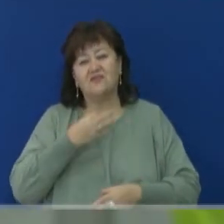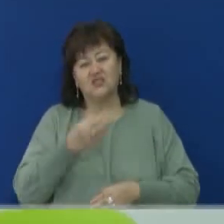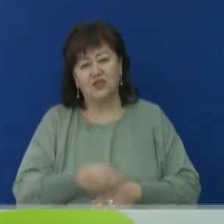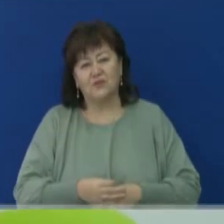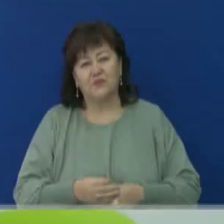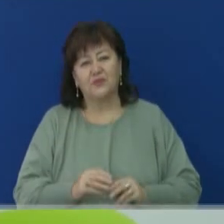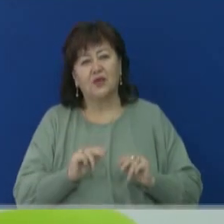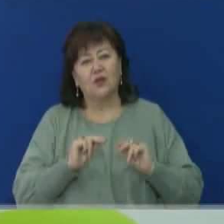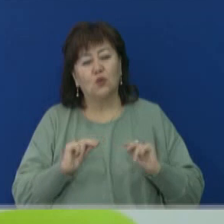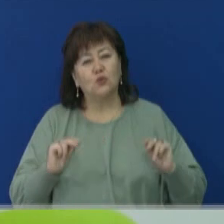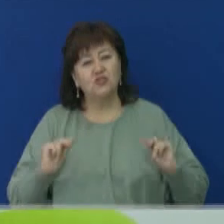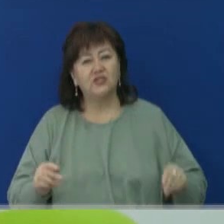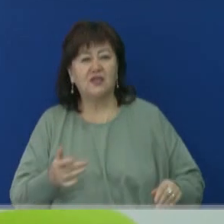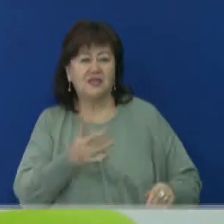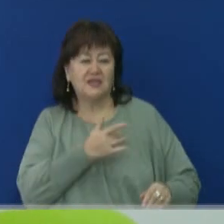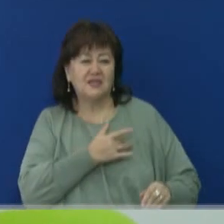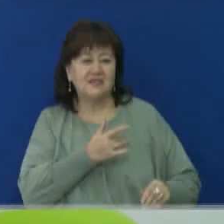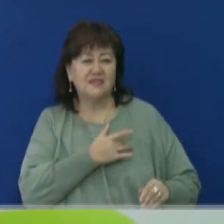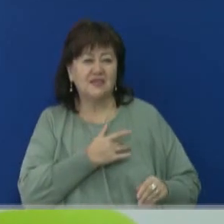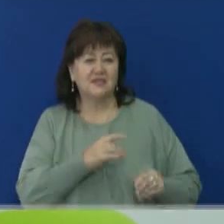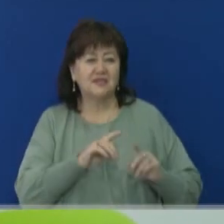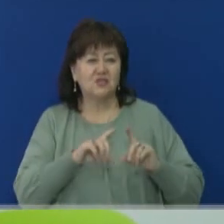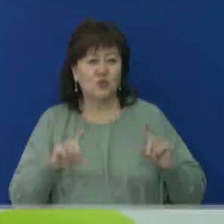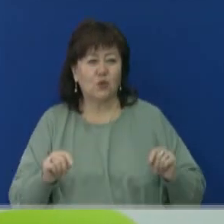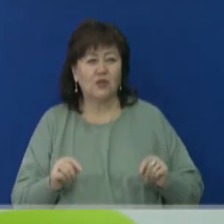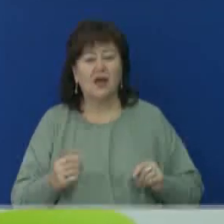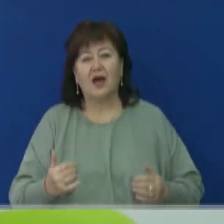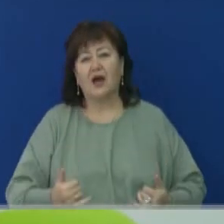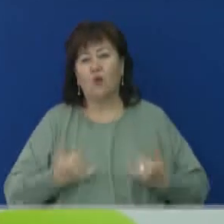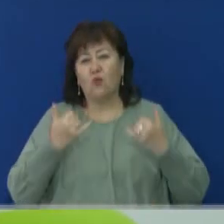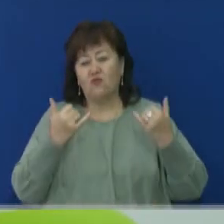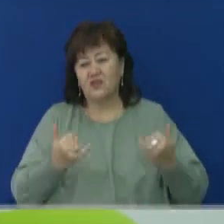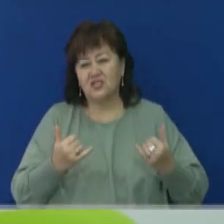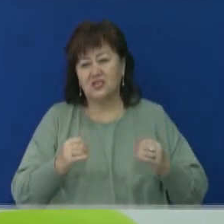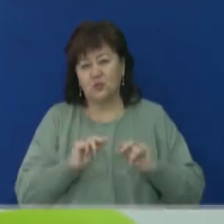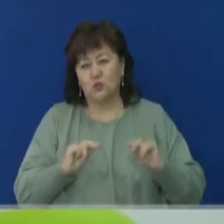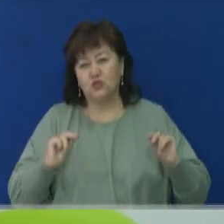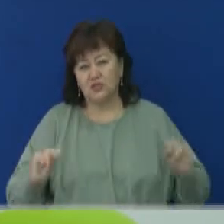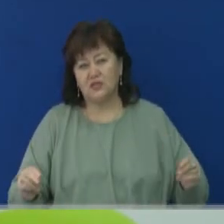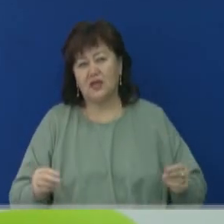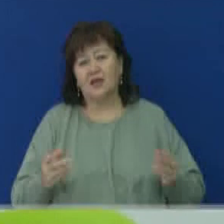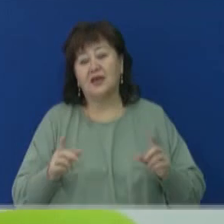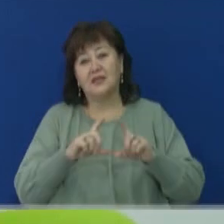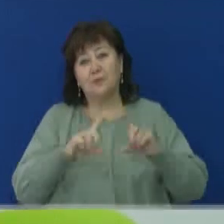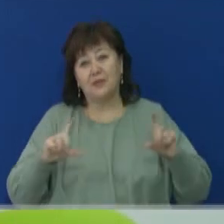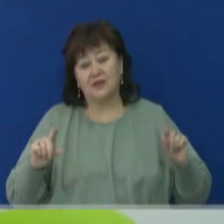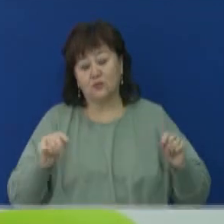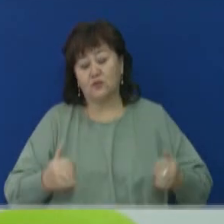ол мектептің жүрегі болса, ал мектептің беделі ол мұғалімнің беделі, ол мектептің беделі, ал